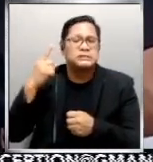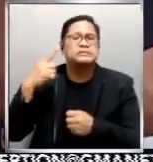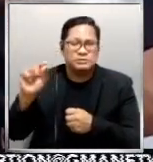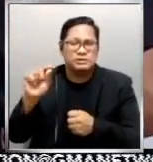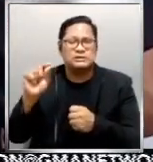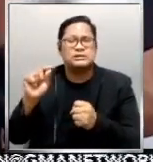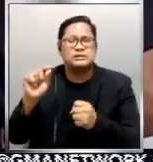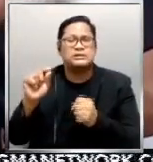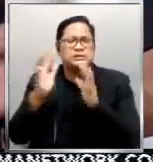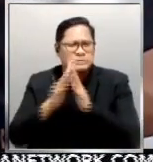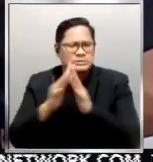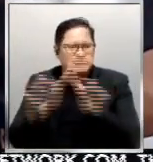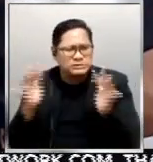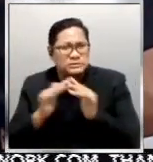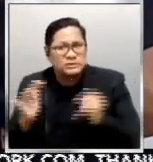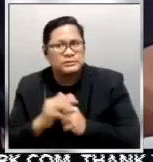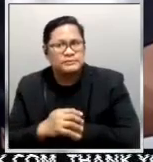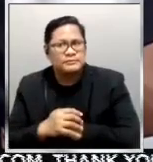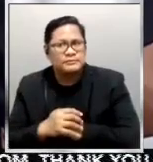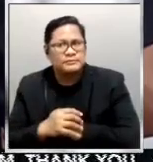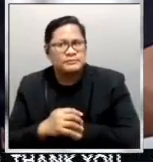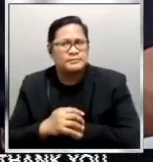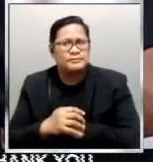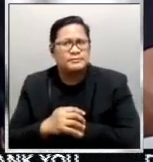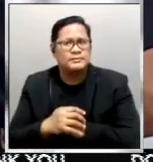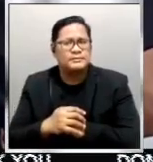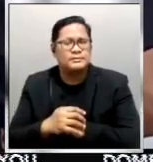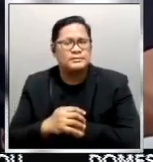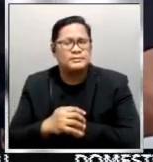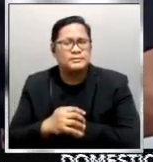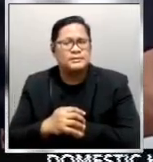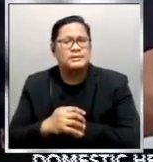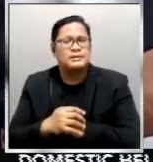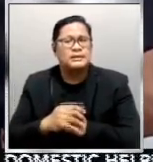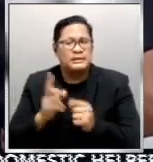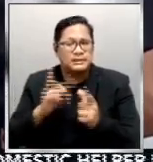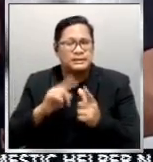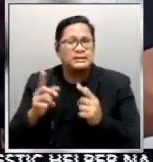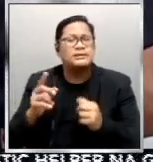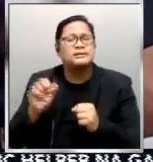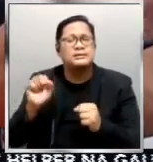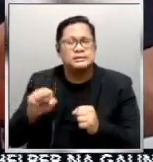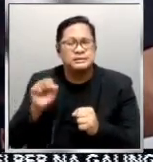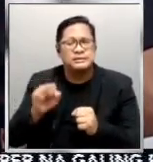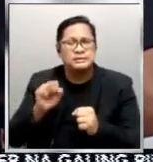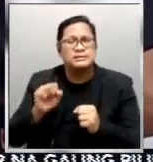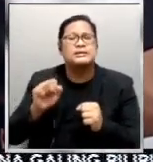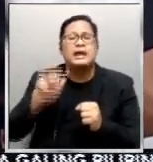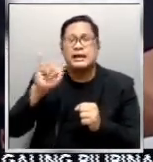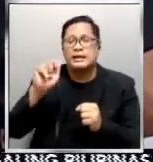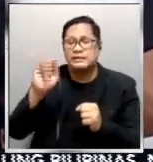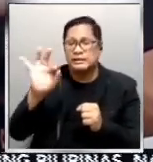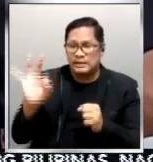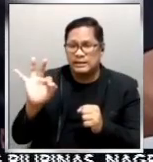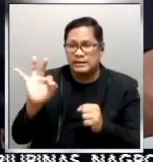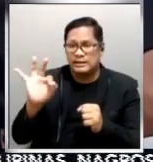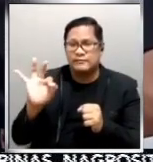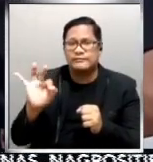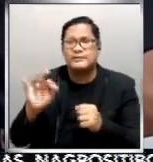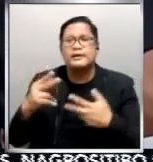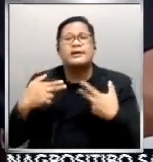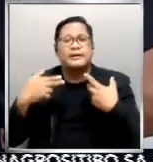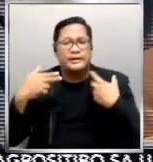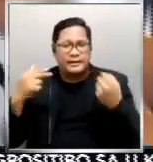na activity. And we need IATF help through